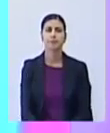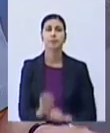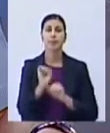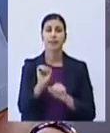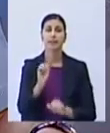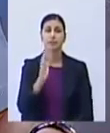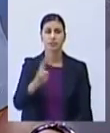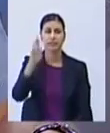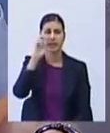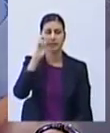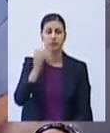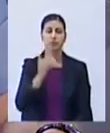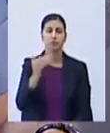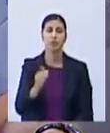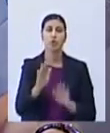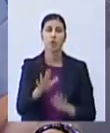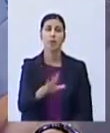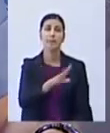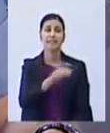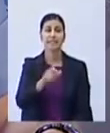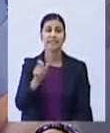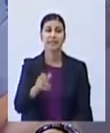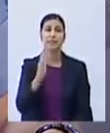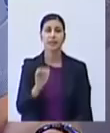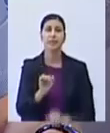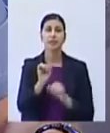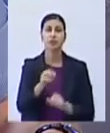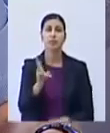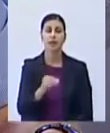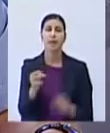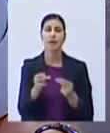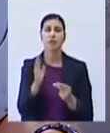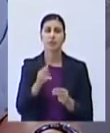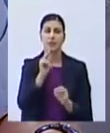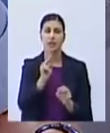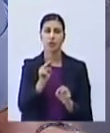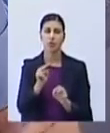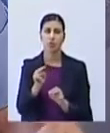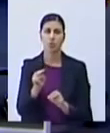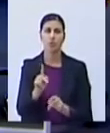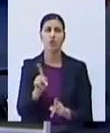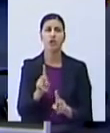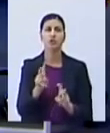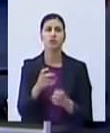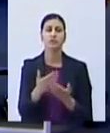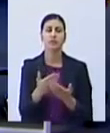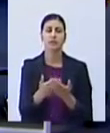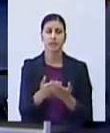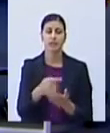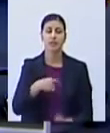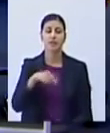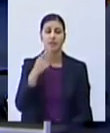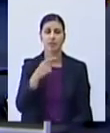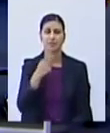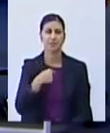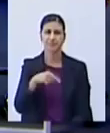დაცული, იქნება სახელმწიფოს მიერ. ხოლო მდიდრები დაცულები იქნებიან, მაგრამ პარალელურად იქნებიან გაკონტროლებულები. რას გულისხმობ? ამ გაკონტროლებულებაში